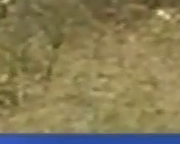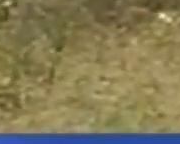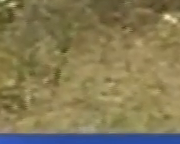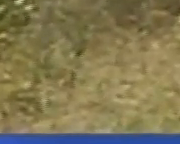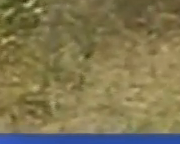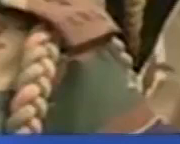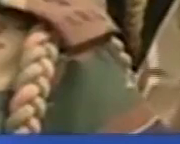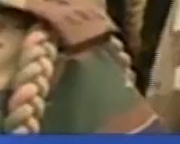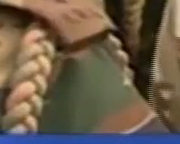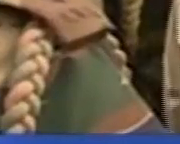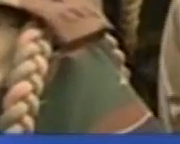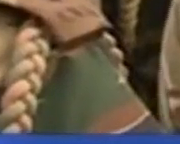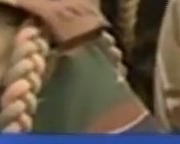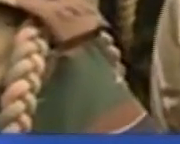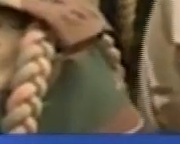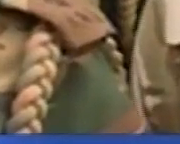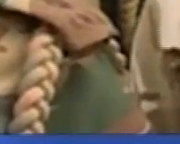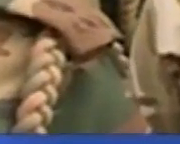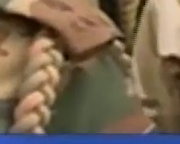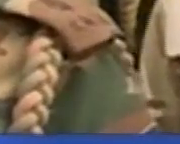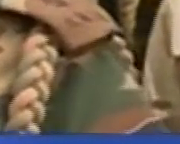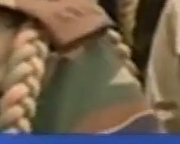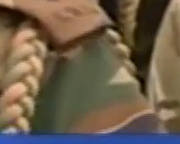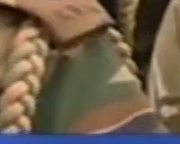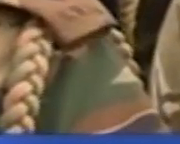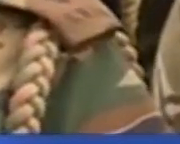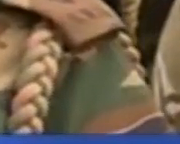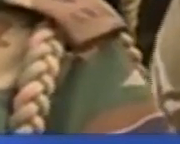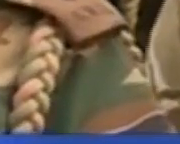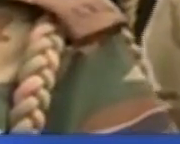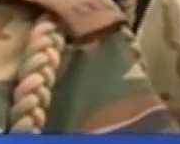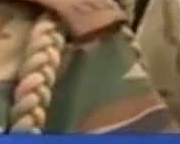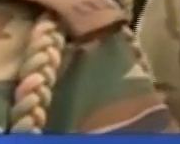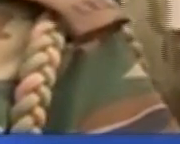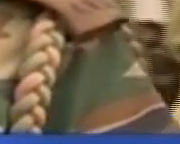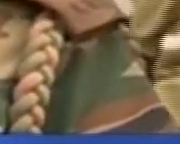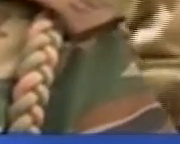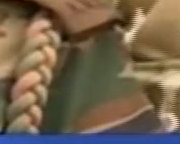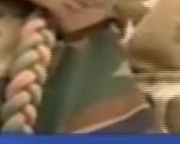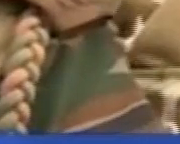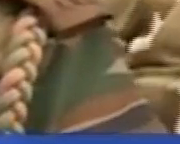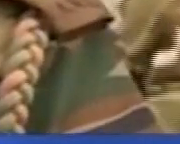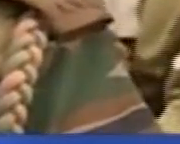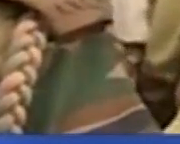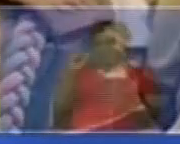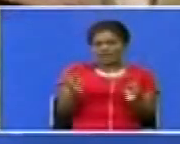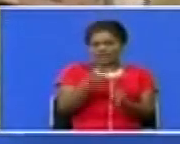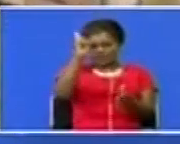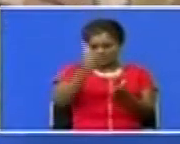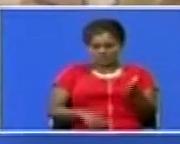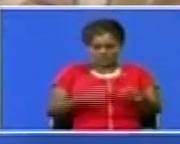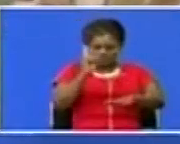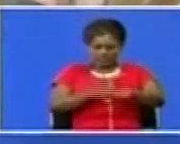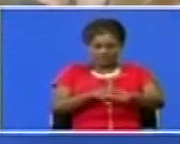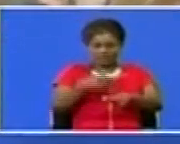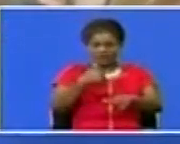wanyama ya Nairobi. We have been trying all the best as a park to get them back to the park. We realize that once there